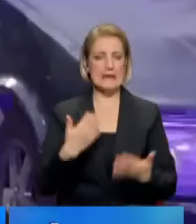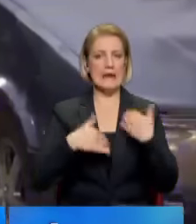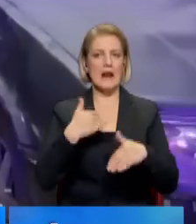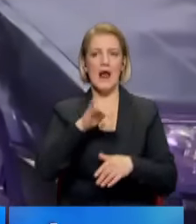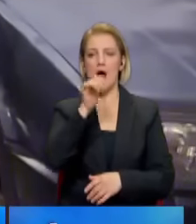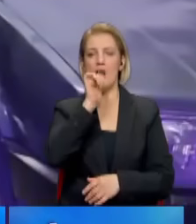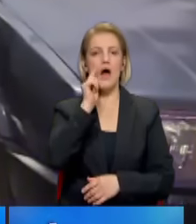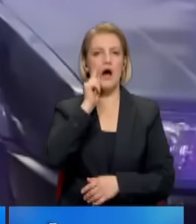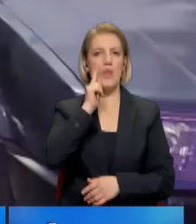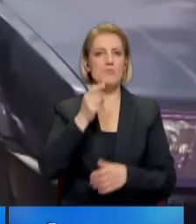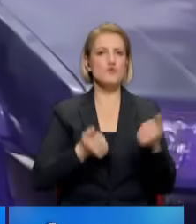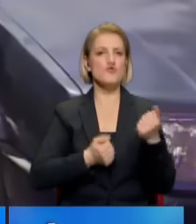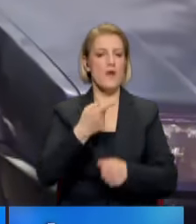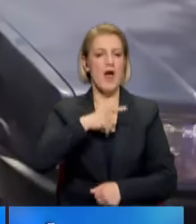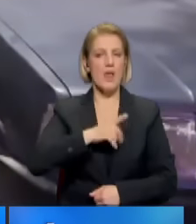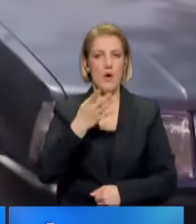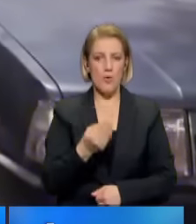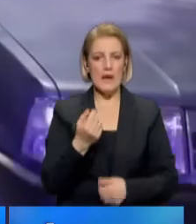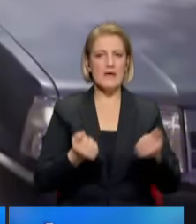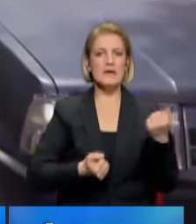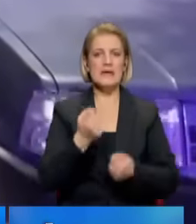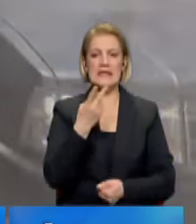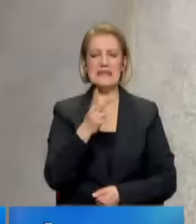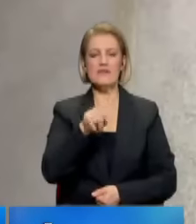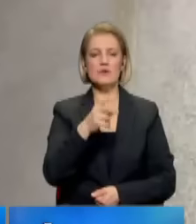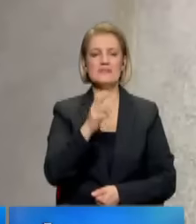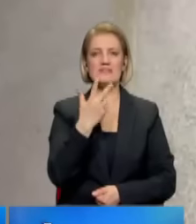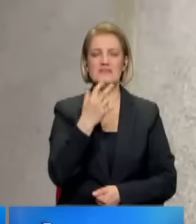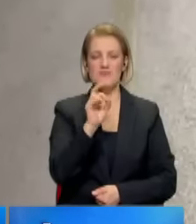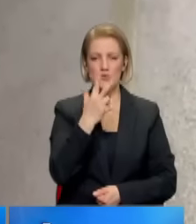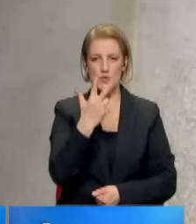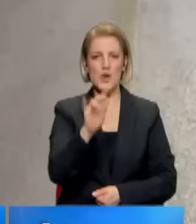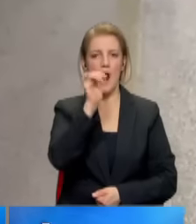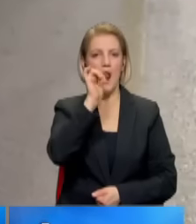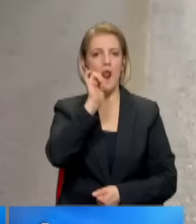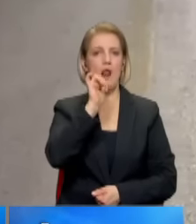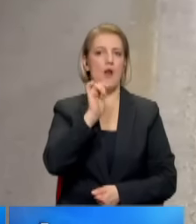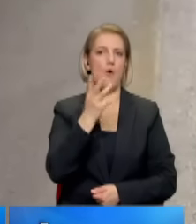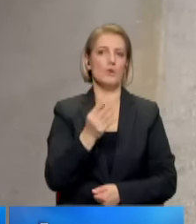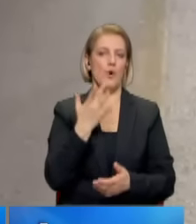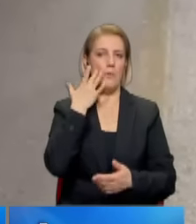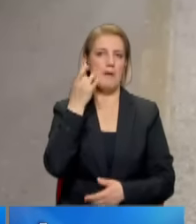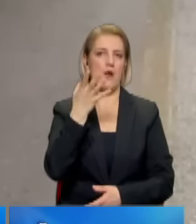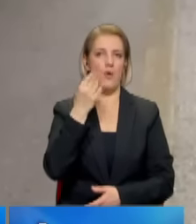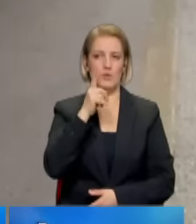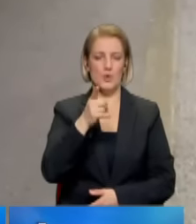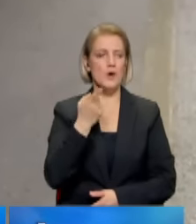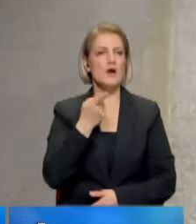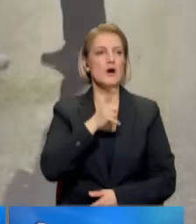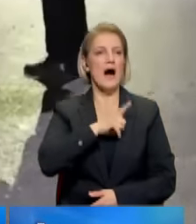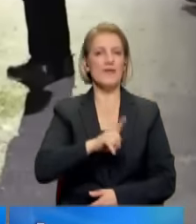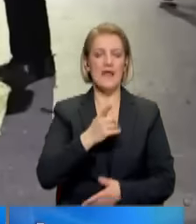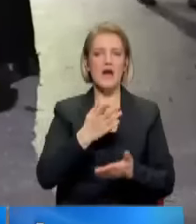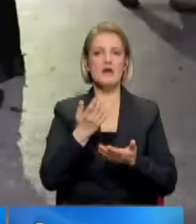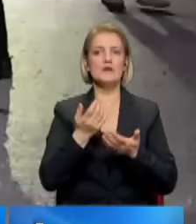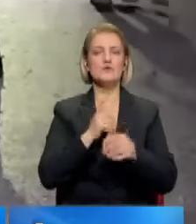Yaralanan alkollü adamın sürücü adayı olduğu, direksiyona ise 2,03 promil alkollü oturduğu ortaya çıktı. Alkollü aday sürücünün